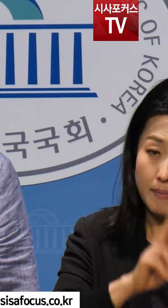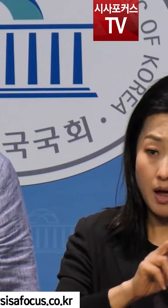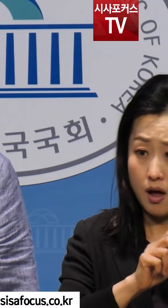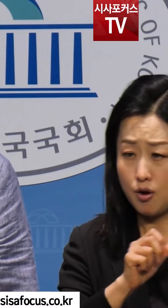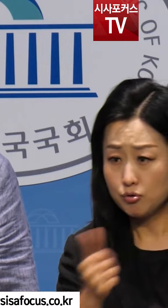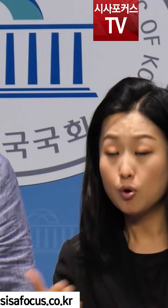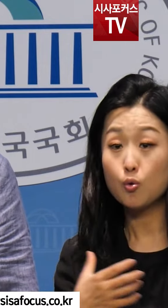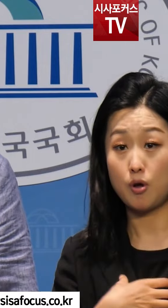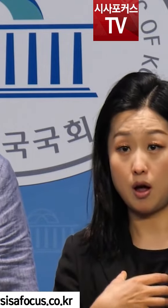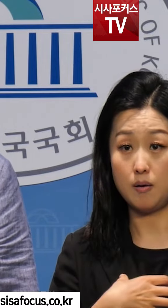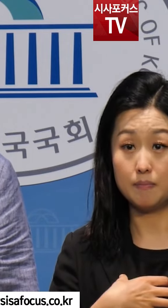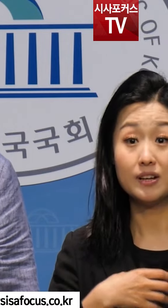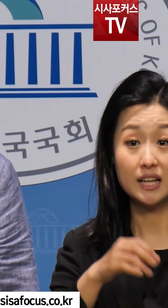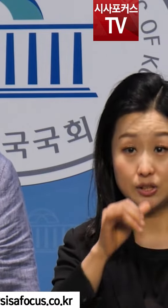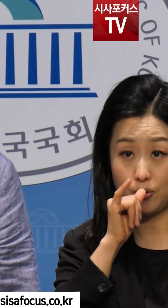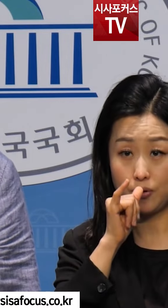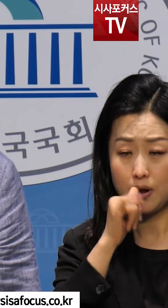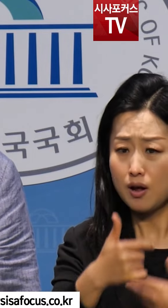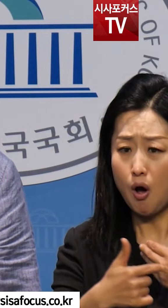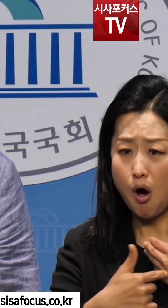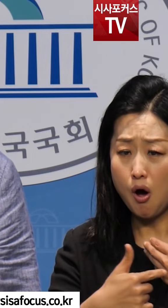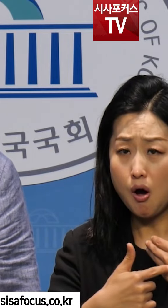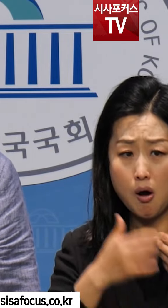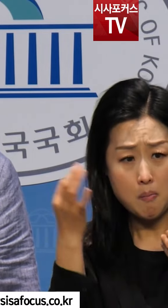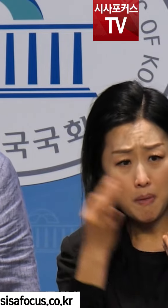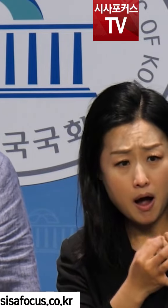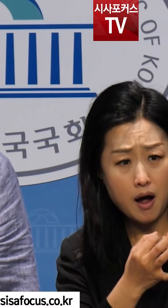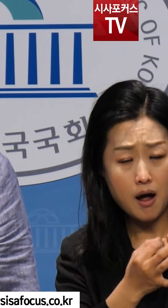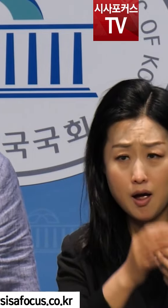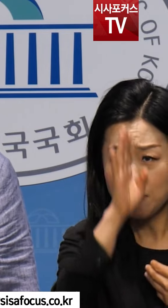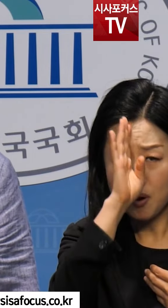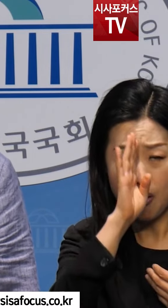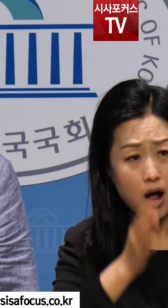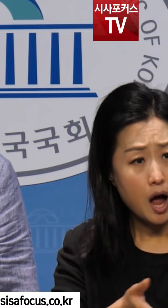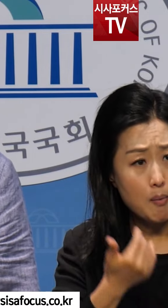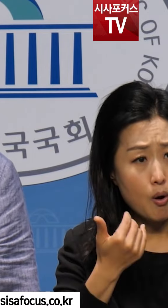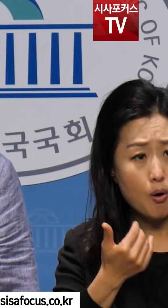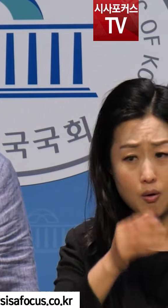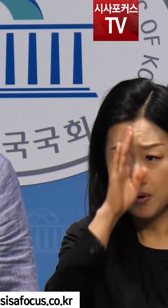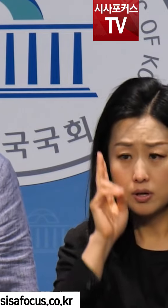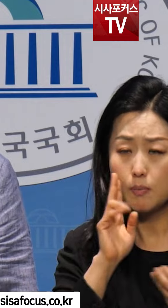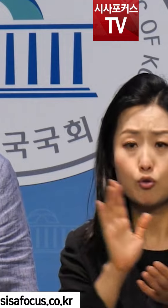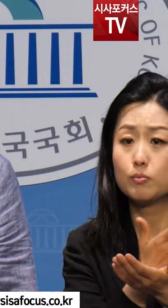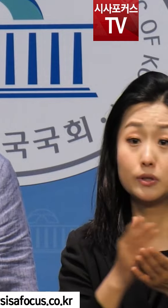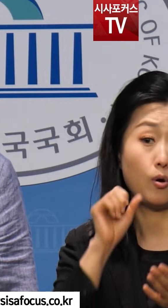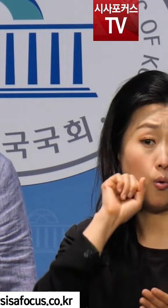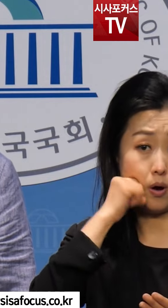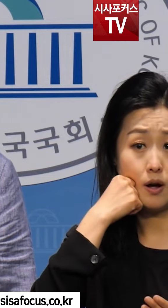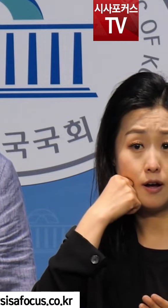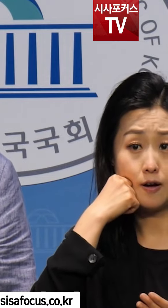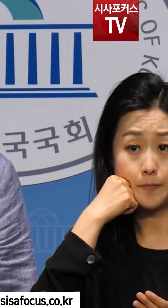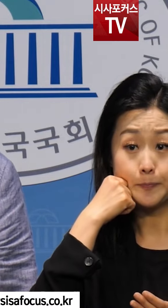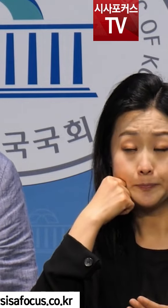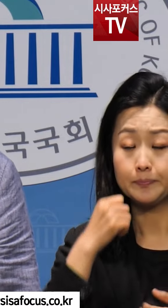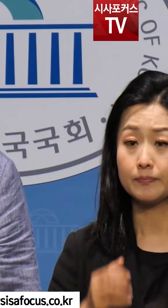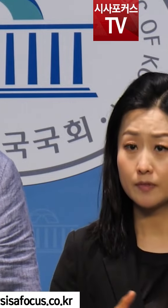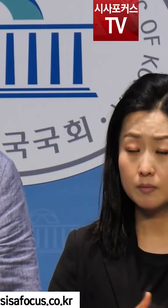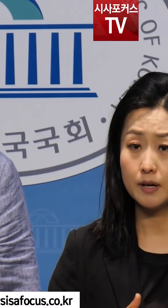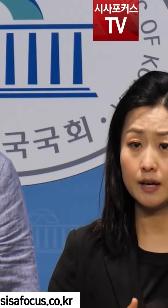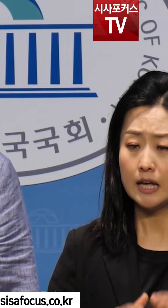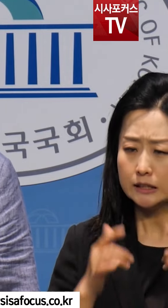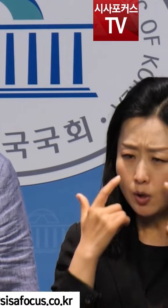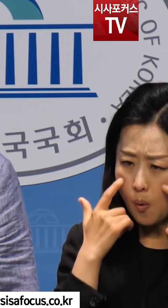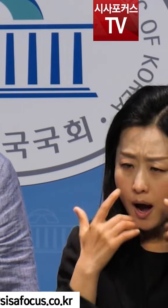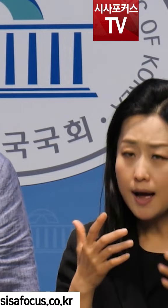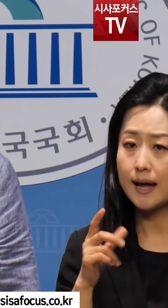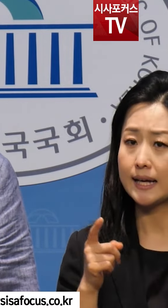결과를 초래하는 경우도 있습니다. 그래서 국민들이 증상이 경미하더라도 중증질환이 의심될 때는